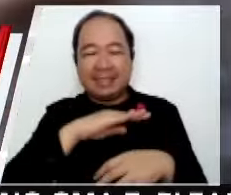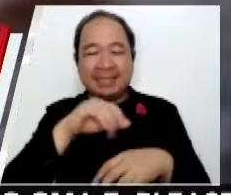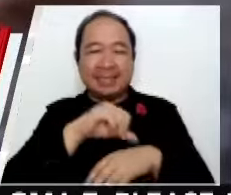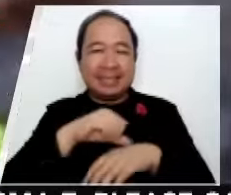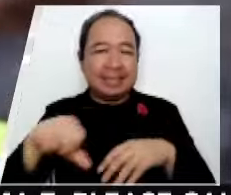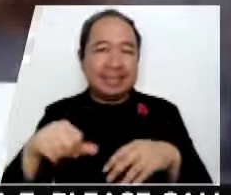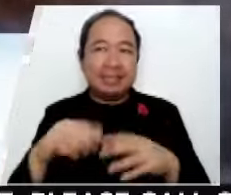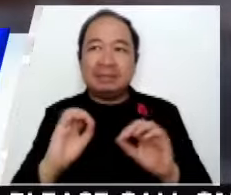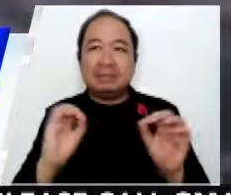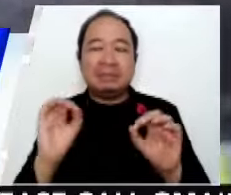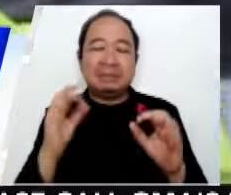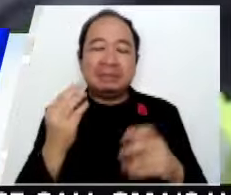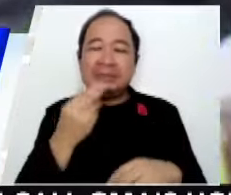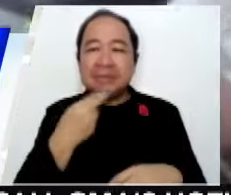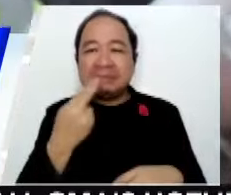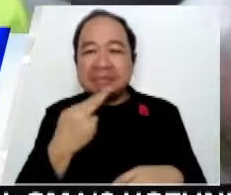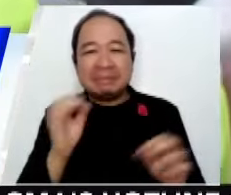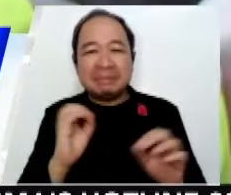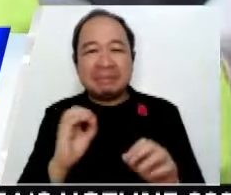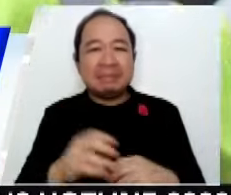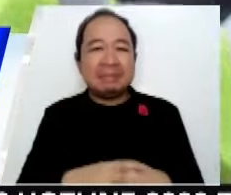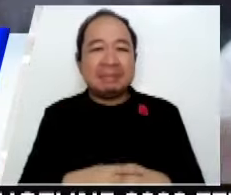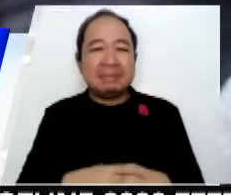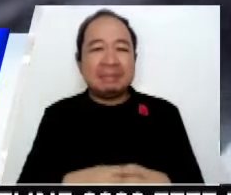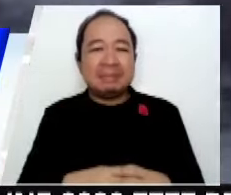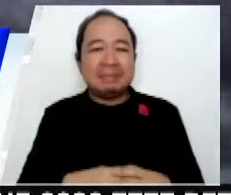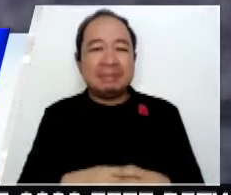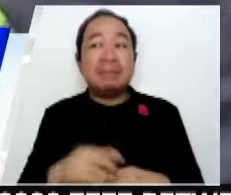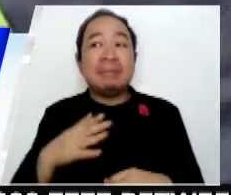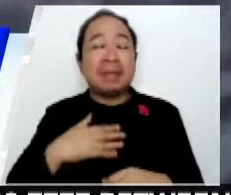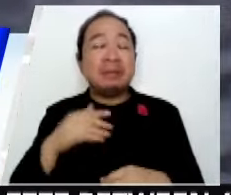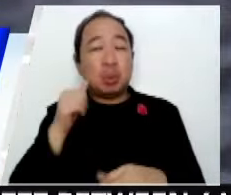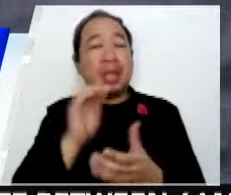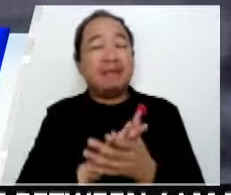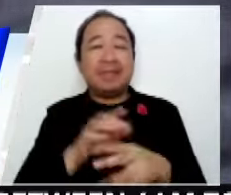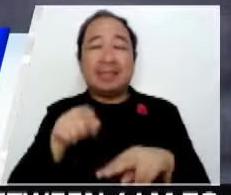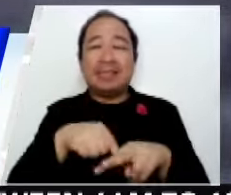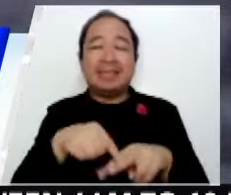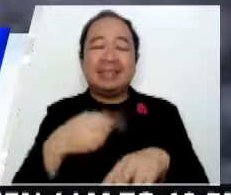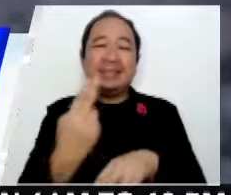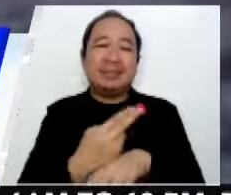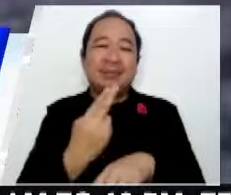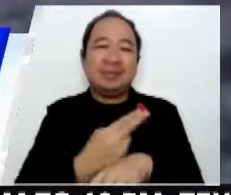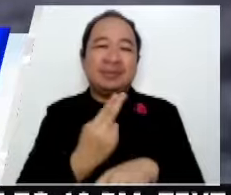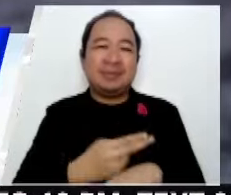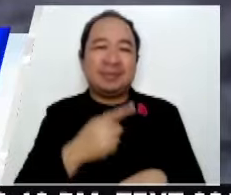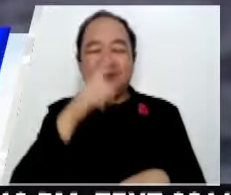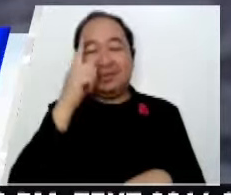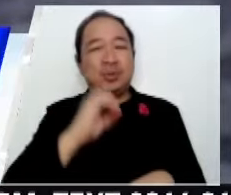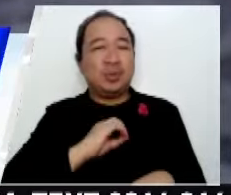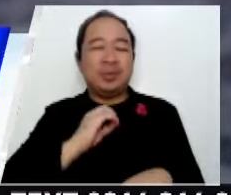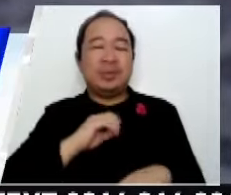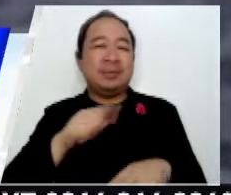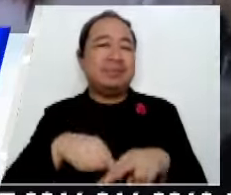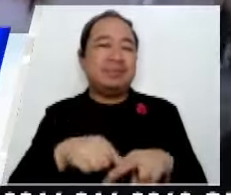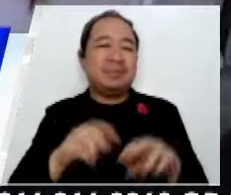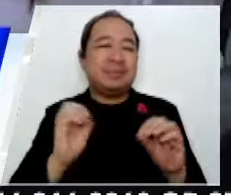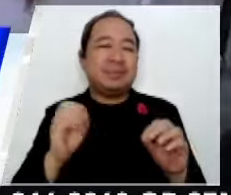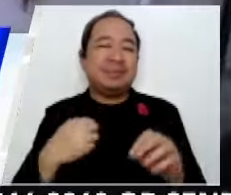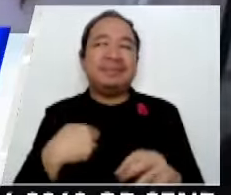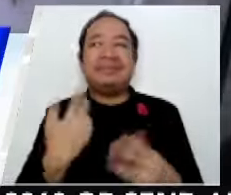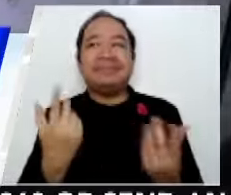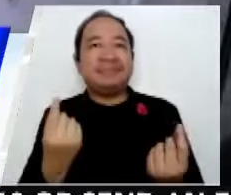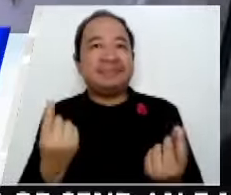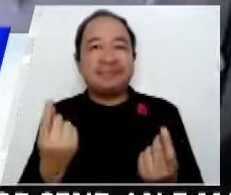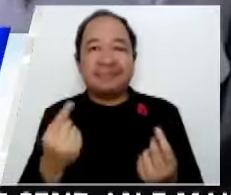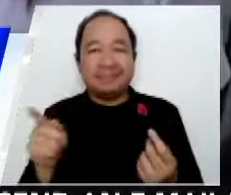eh. Sinelas na nga ng commander ko, suit ko eh. Wala na rin ako sinelas eh. Wala magagawa, kailangan kumain yung mga anak ko eh.